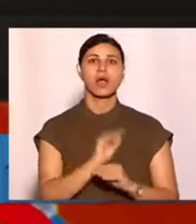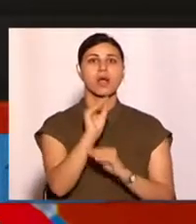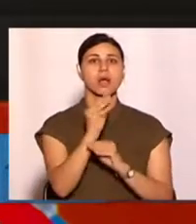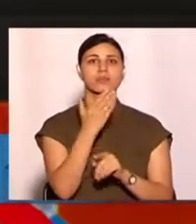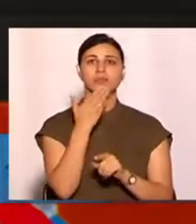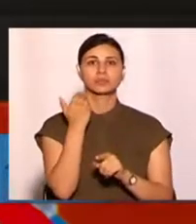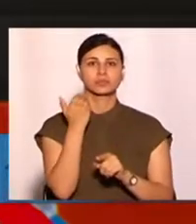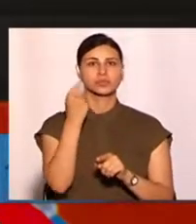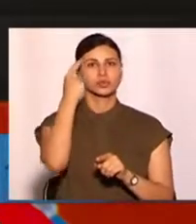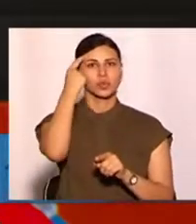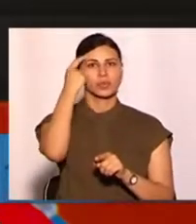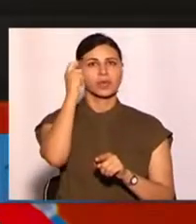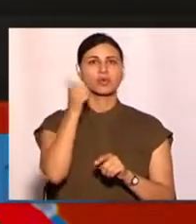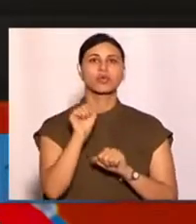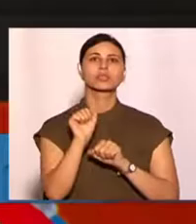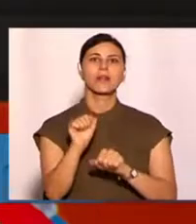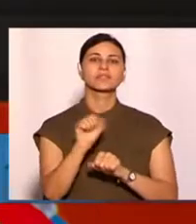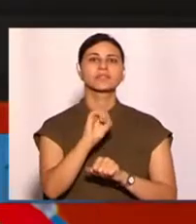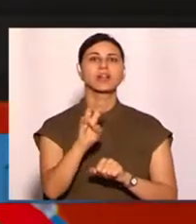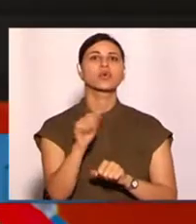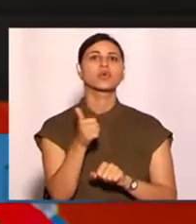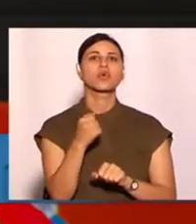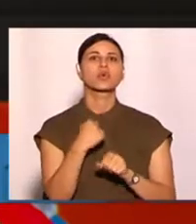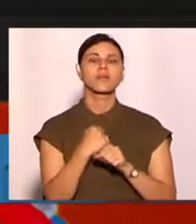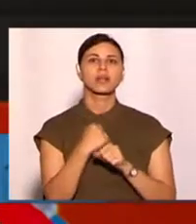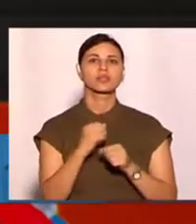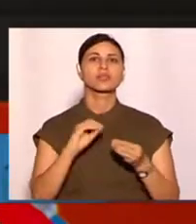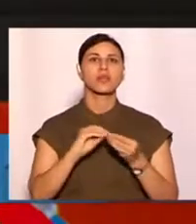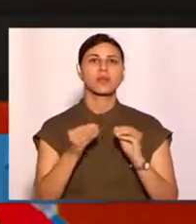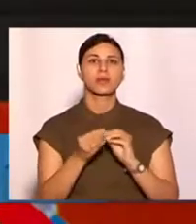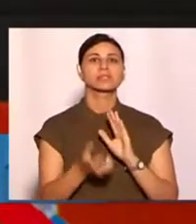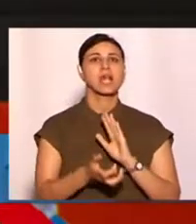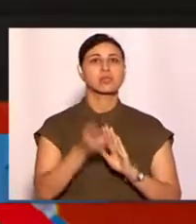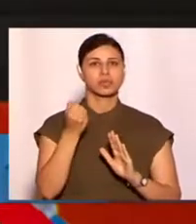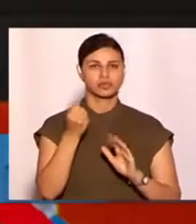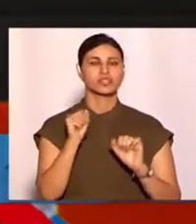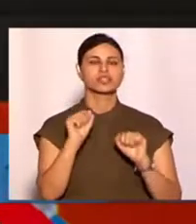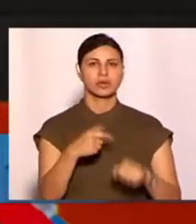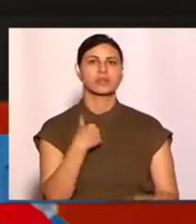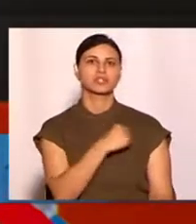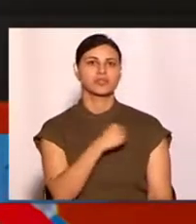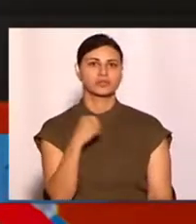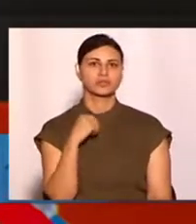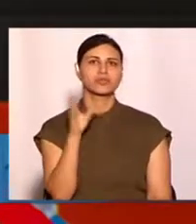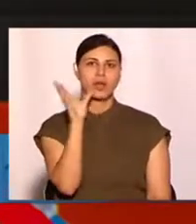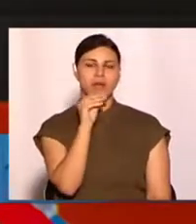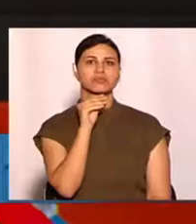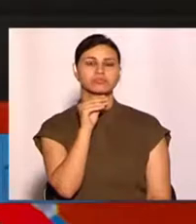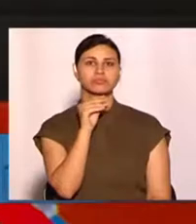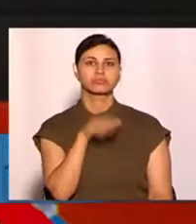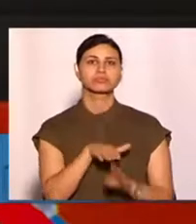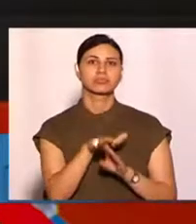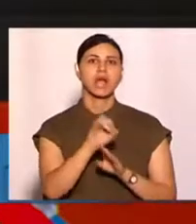ცნობიერება, თუ როგორ დავიცვათ თავი, ან როგორ მოვახდინოთ პრობლემის აღმოჩენა, შეგვიძლია ჩვენ თვითონვე აღმოვაჩინოთ პრობლემა, ან